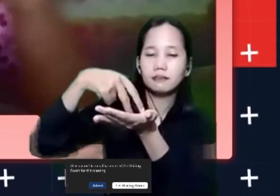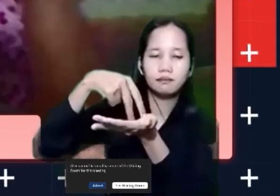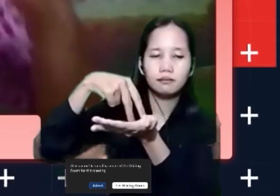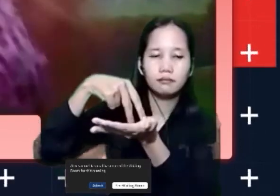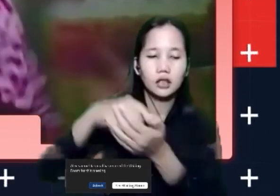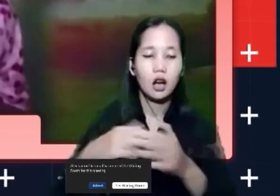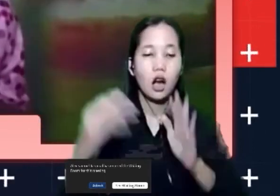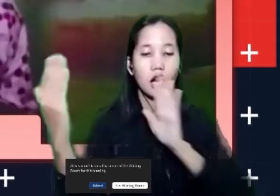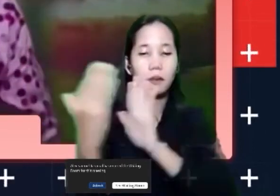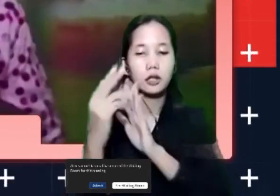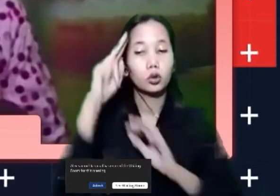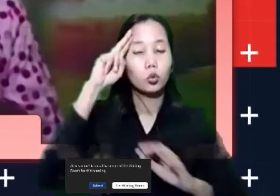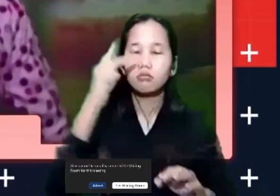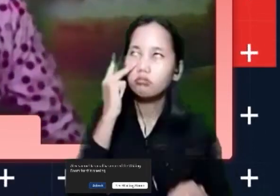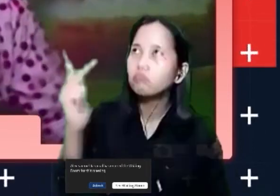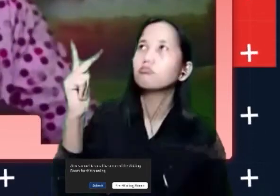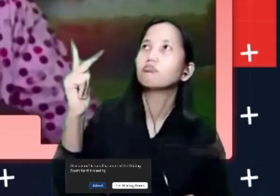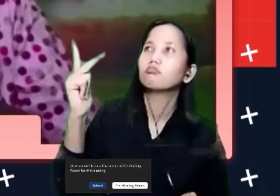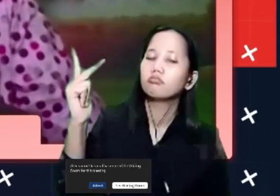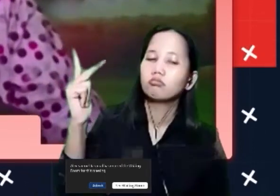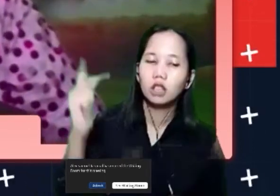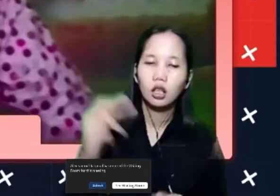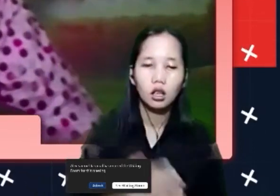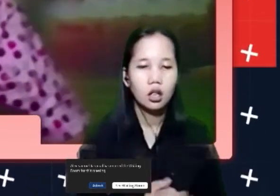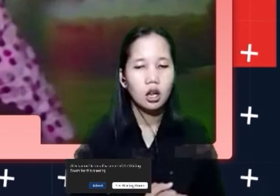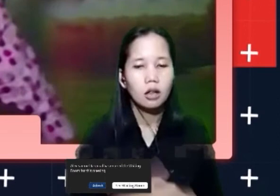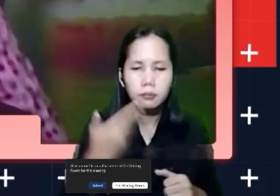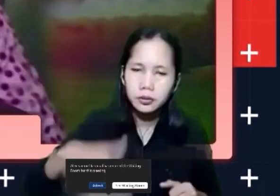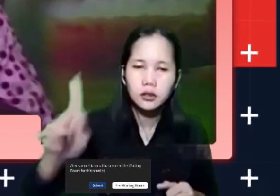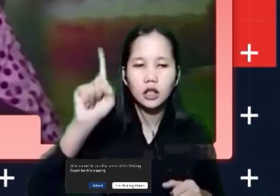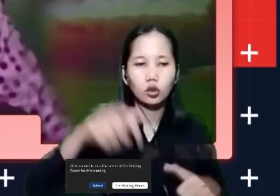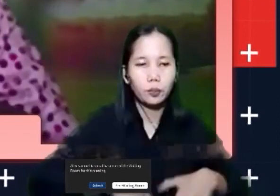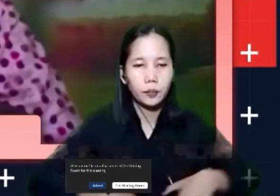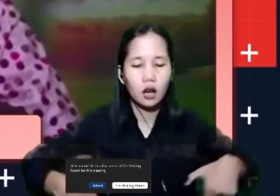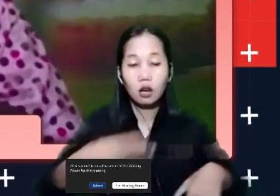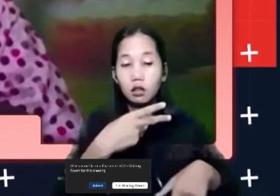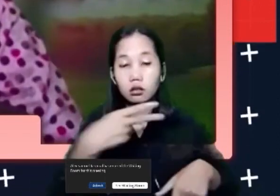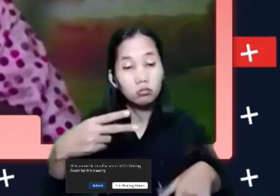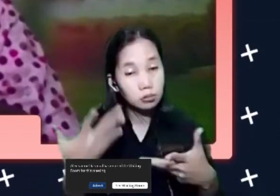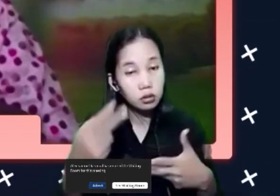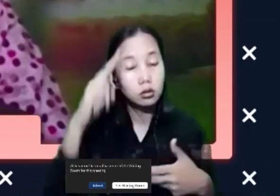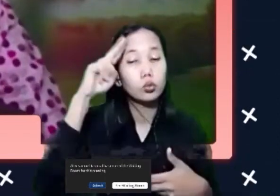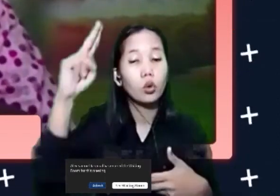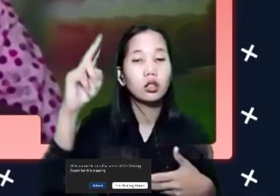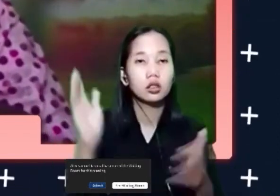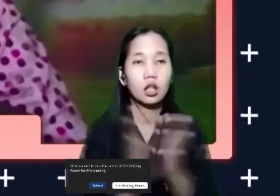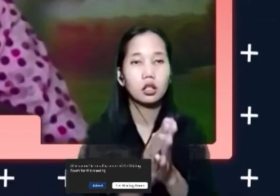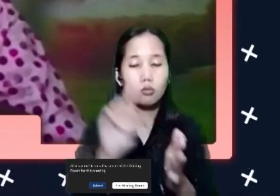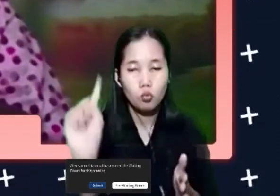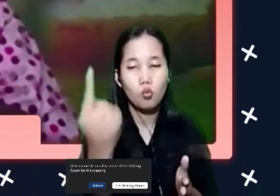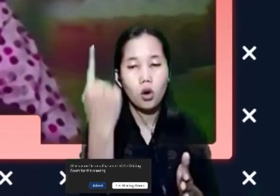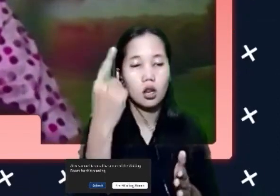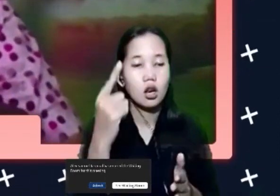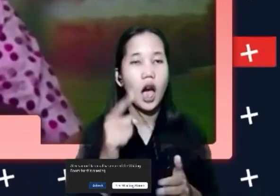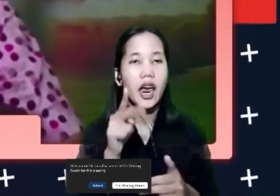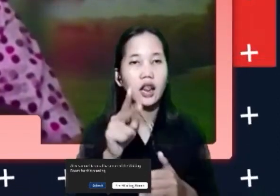yang ke-33, di situ terjadilah percakapan antara Tuhan dengan Abraham mengenai